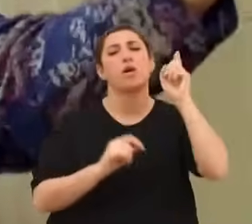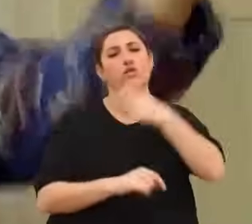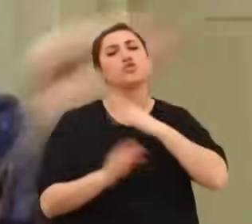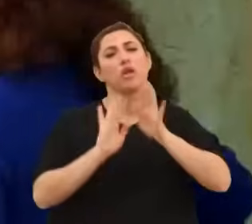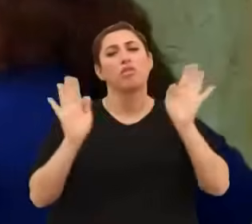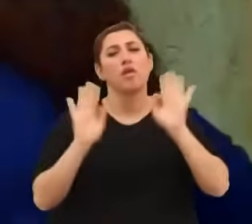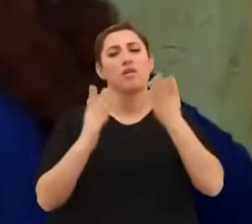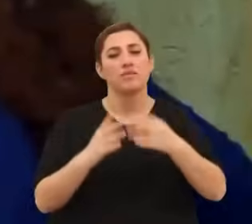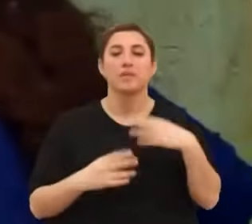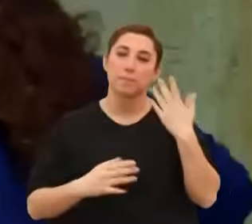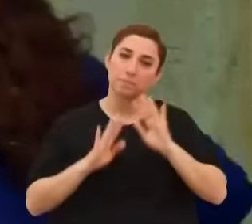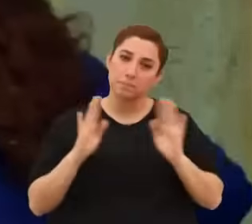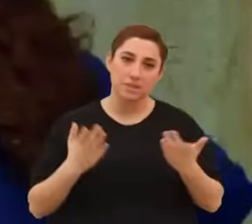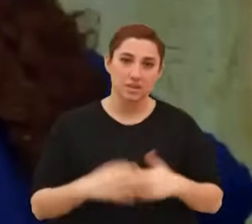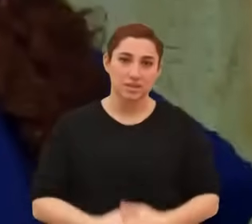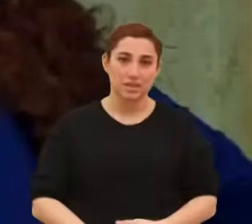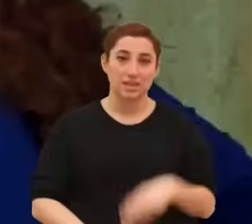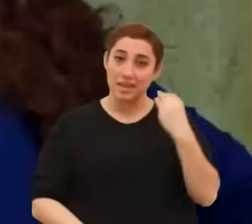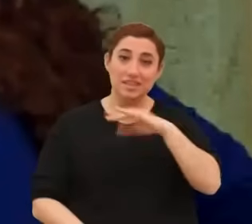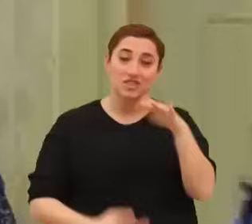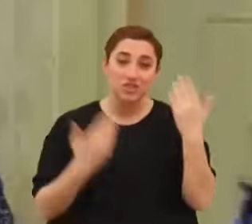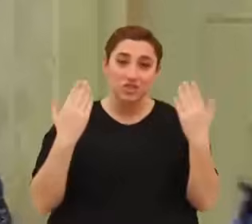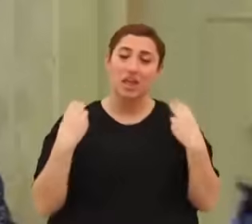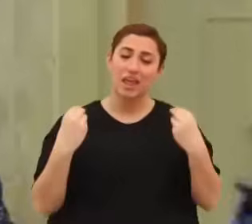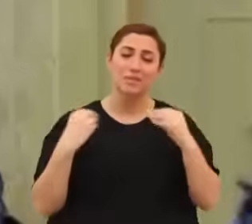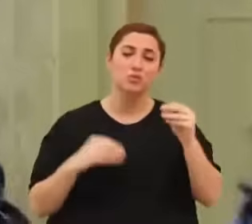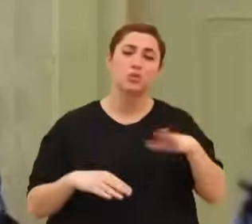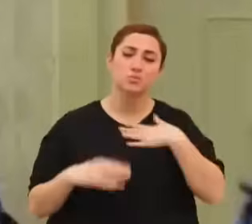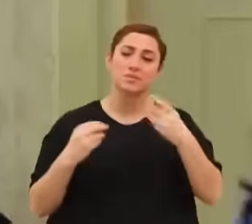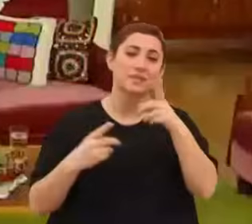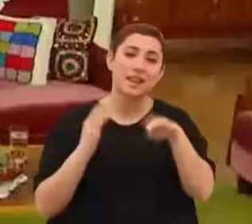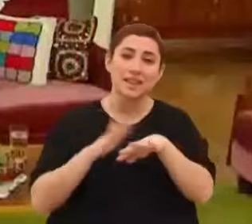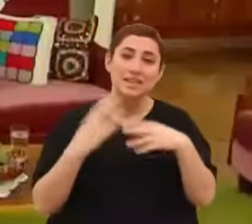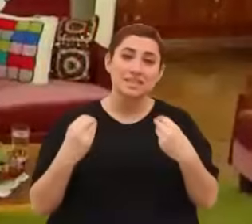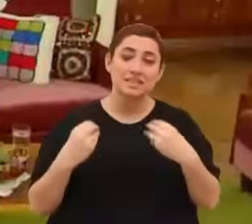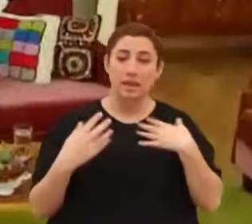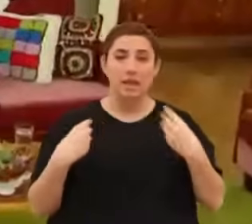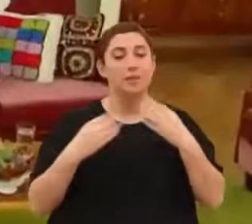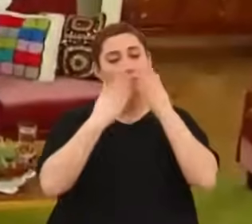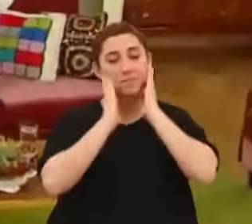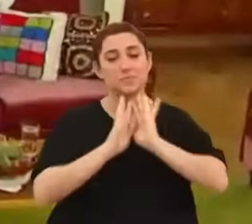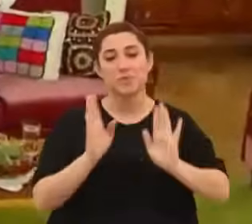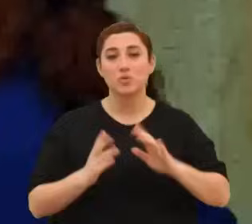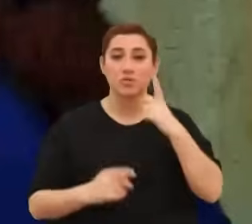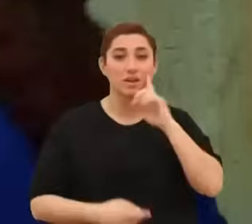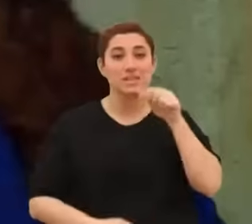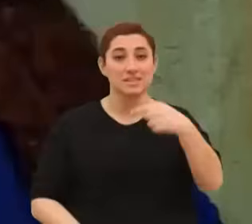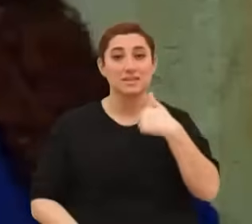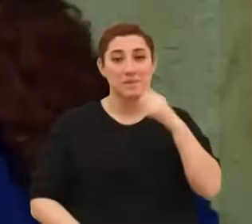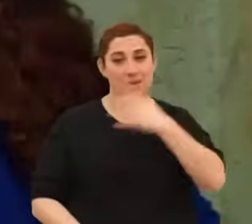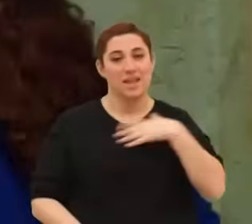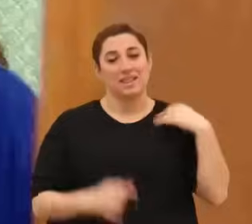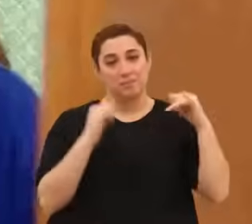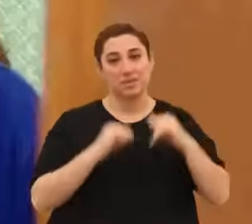aşkına. Yeter o, yeter. İyisiniz inşallah. İyiyiz çocuğum, iyi. Sen nasılsın? İyiyim, hamdolsun. Vallahi siz de benim bir